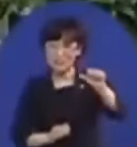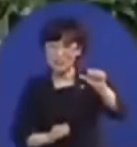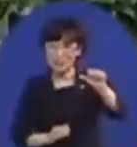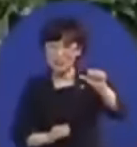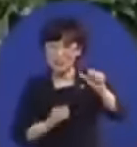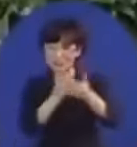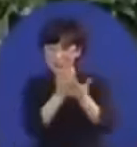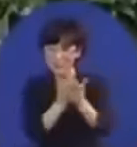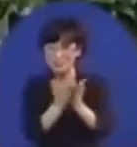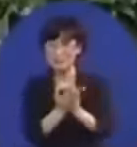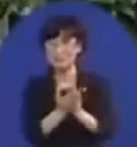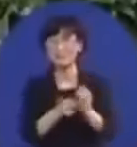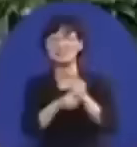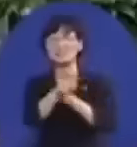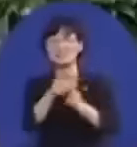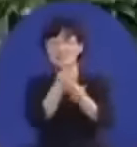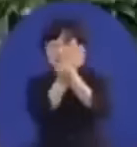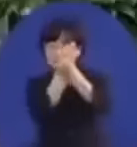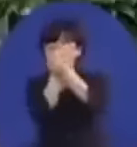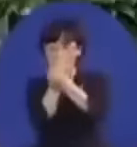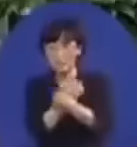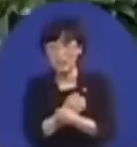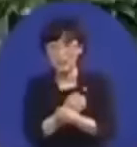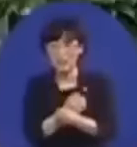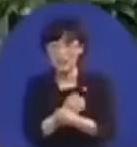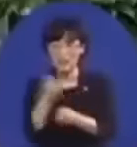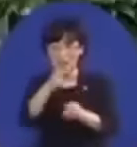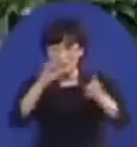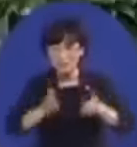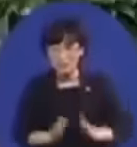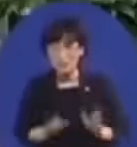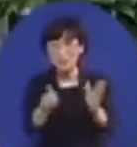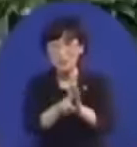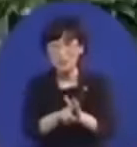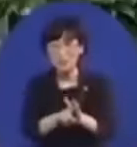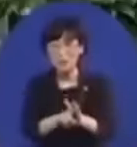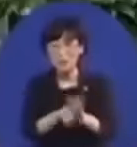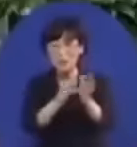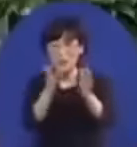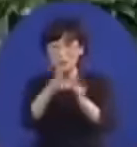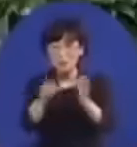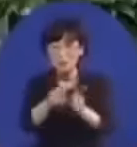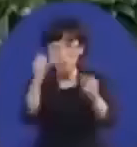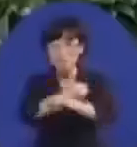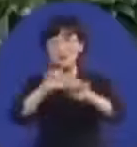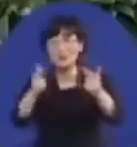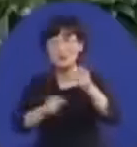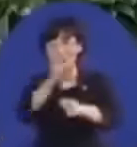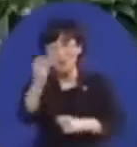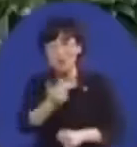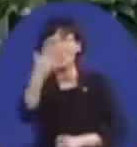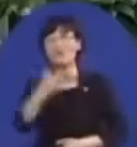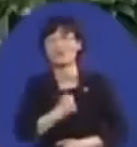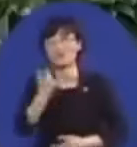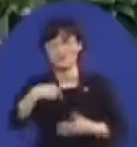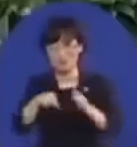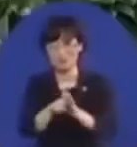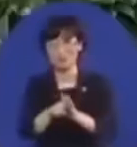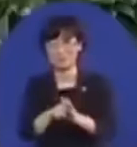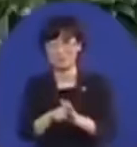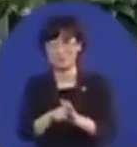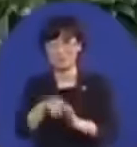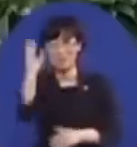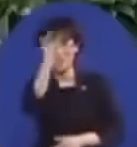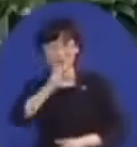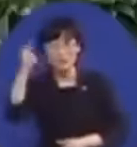등대인 것입니다. 중생의 복음, 그를 믿는 자마다 멸망하지 않고 영생을 얻게 하려는 것이고